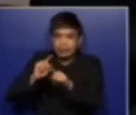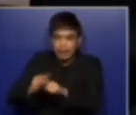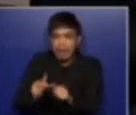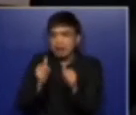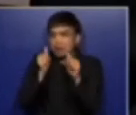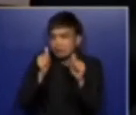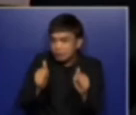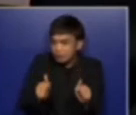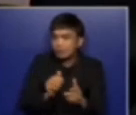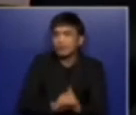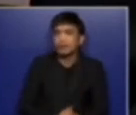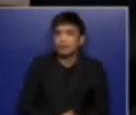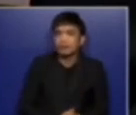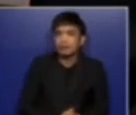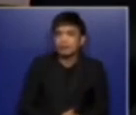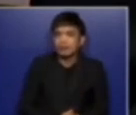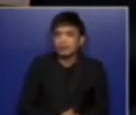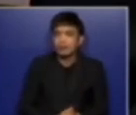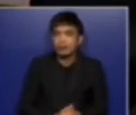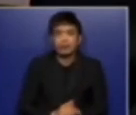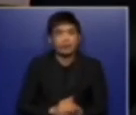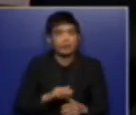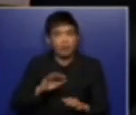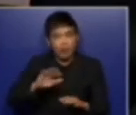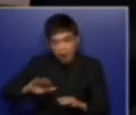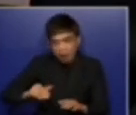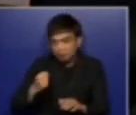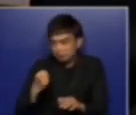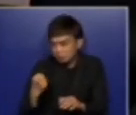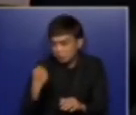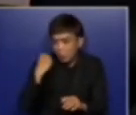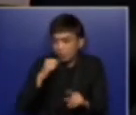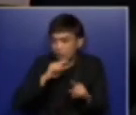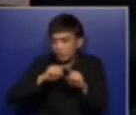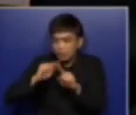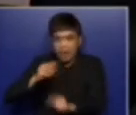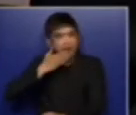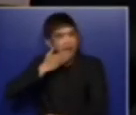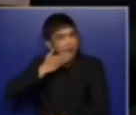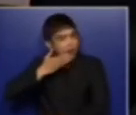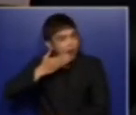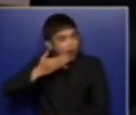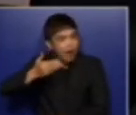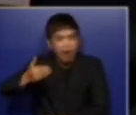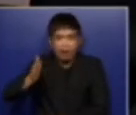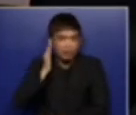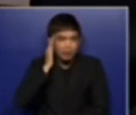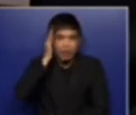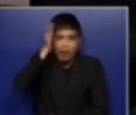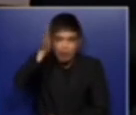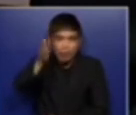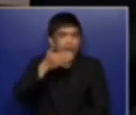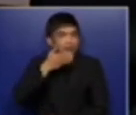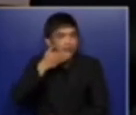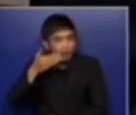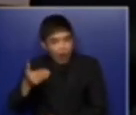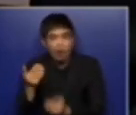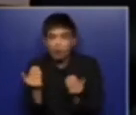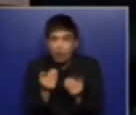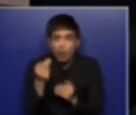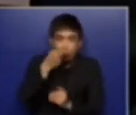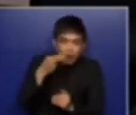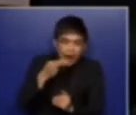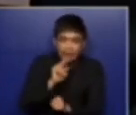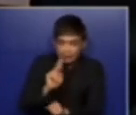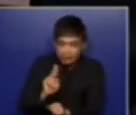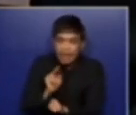กลับมาความยั่งยืนมั่นคงสืบไปชั่วลูกเหลนหลานในประเทศไท